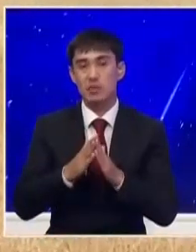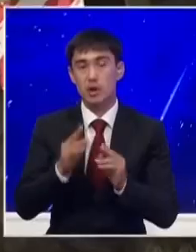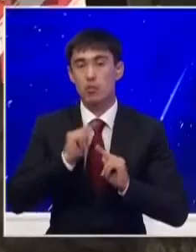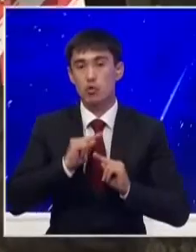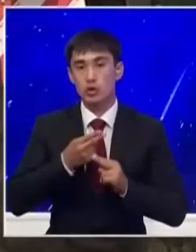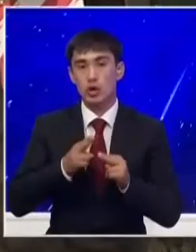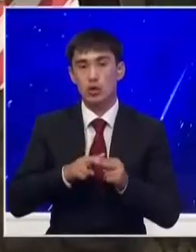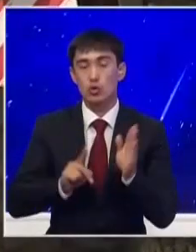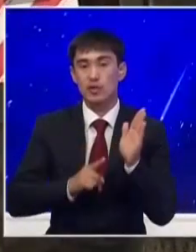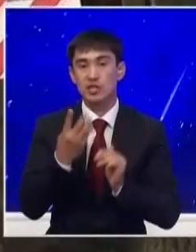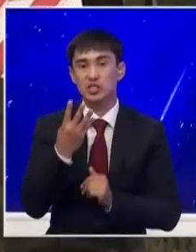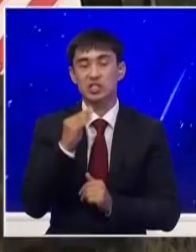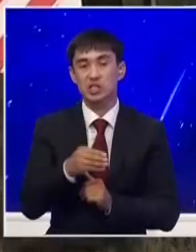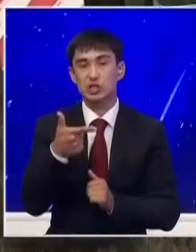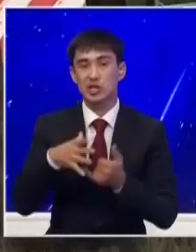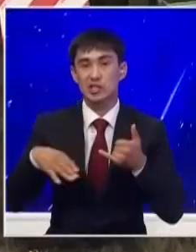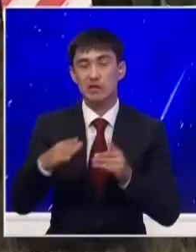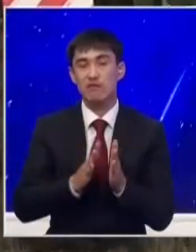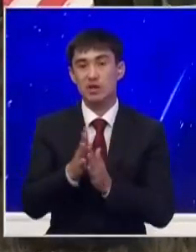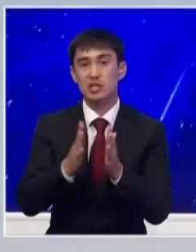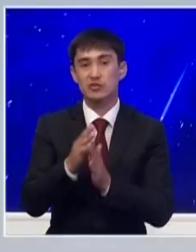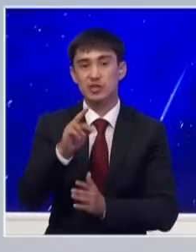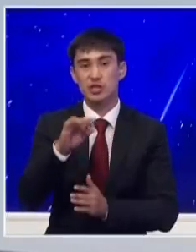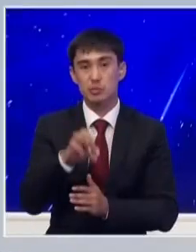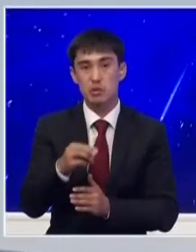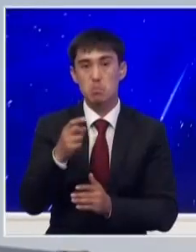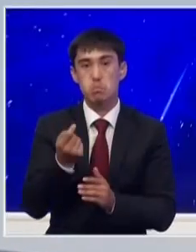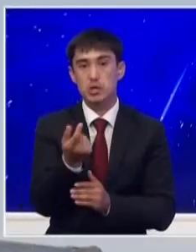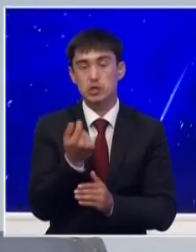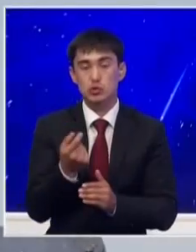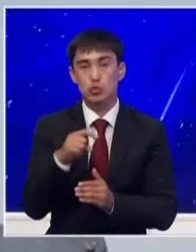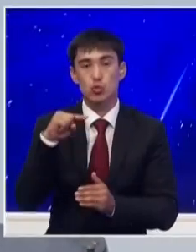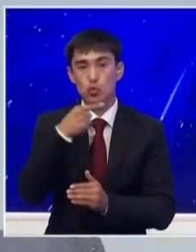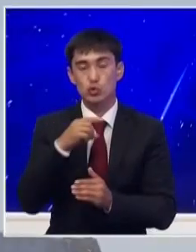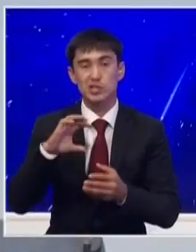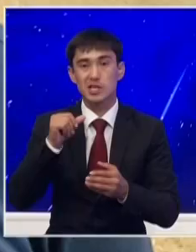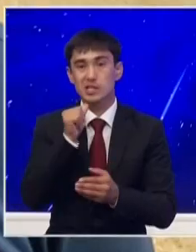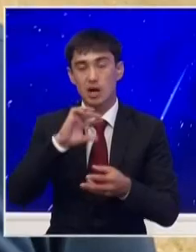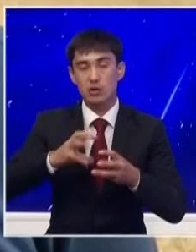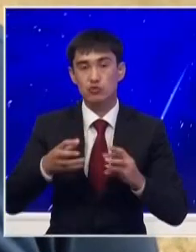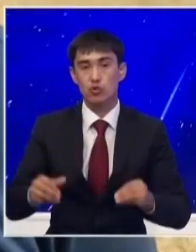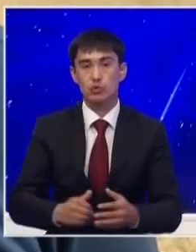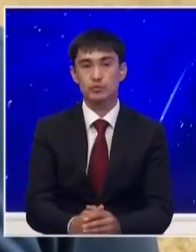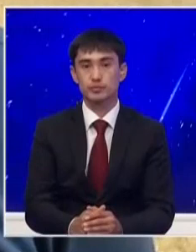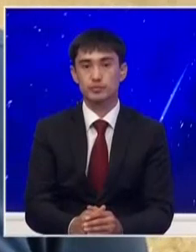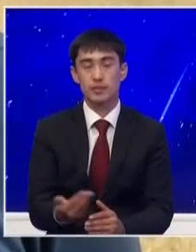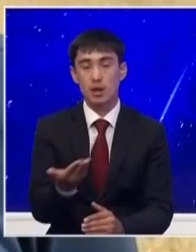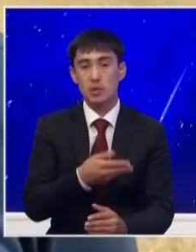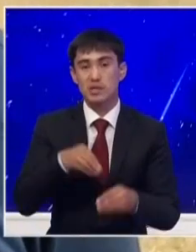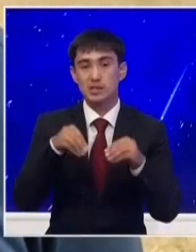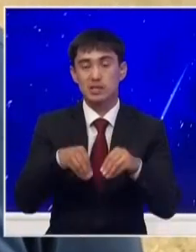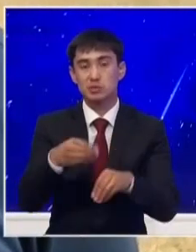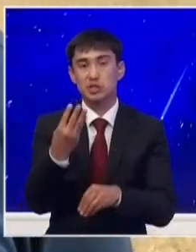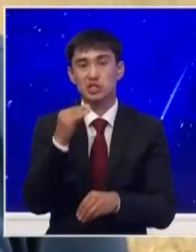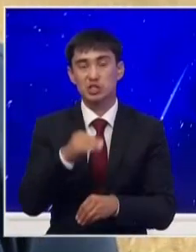работники которой на 4000 гектаров выращивают ячмень, пшеницу, кукурузу и сахарную свеклу. Мы сеем около 4000